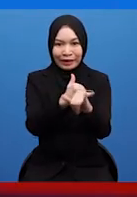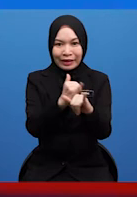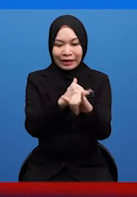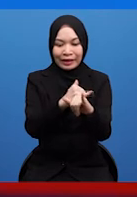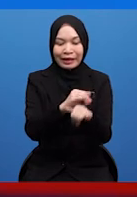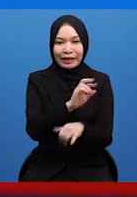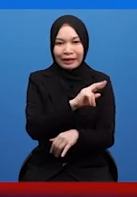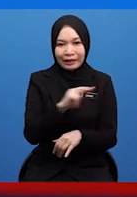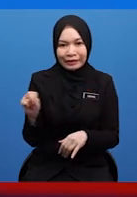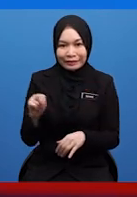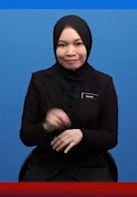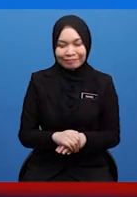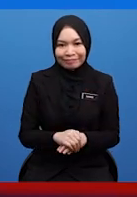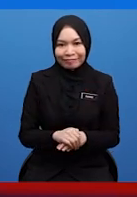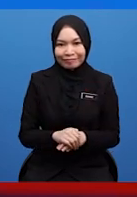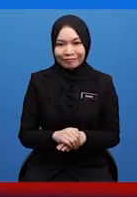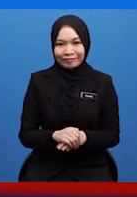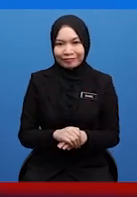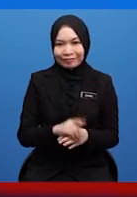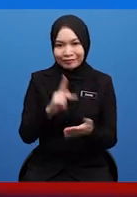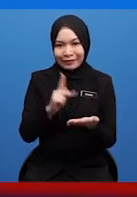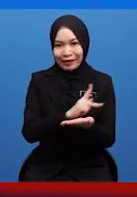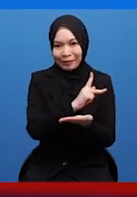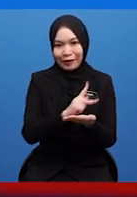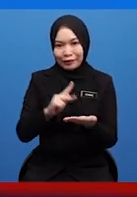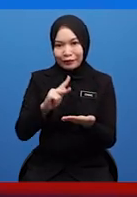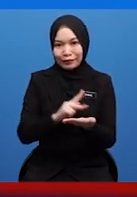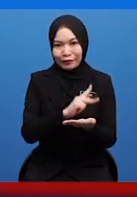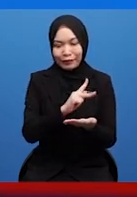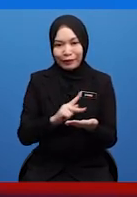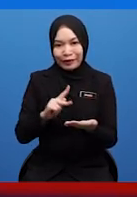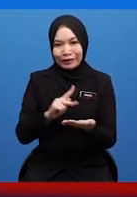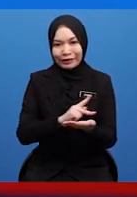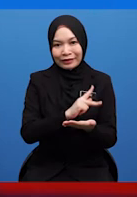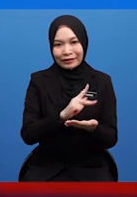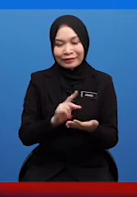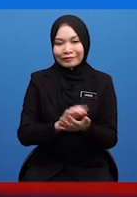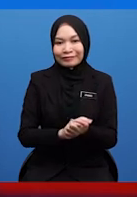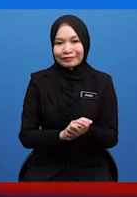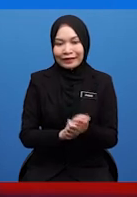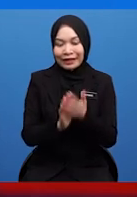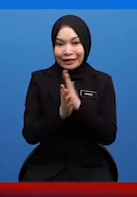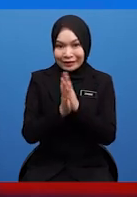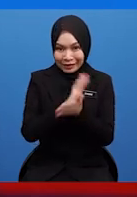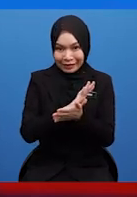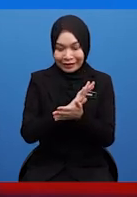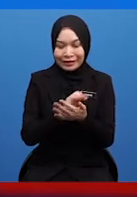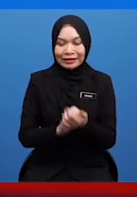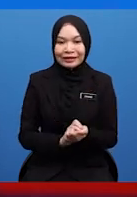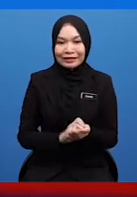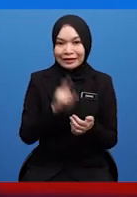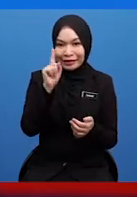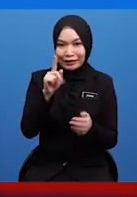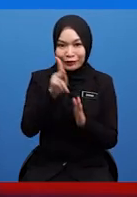Melayu, jika tidak dipecahkan ruyung, manakan dapat sagunya? Maka, sesuatu